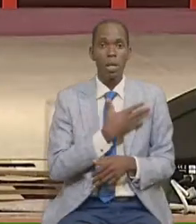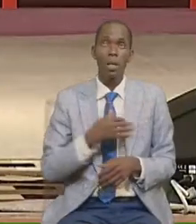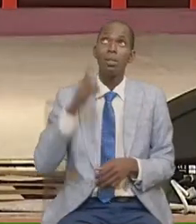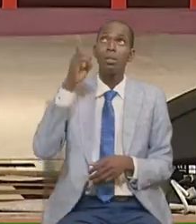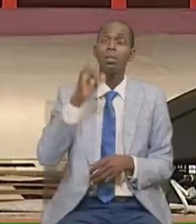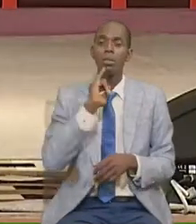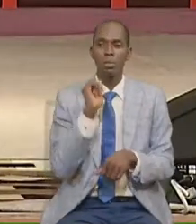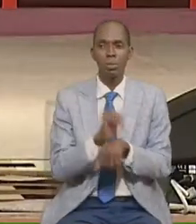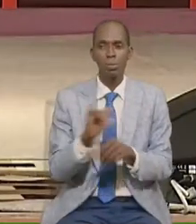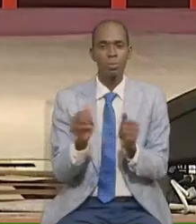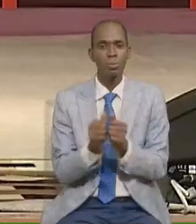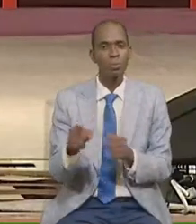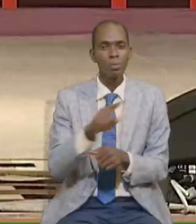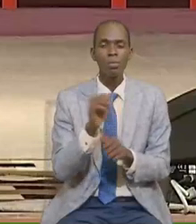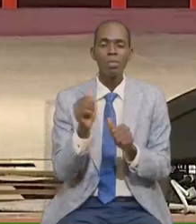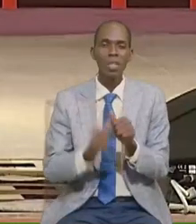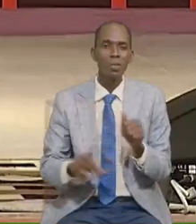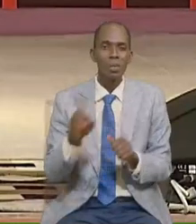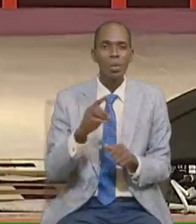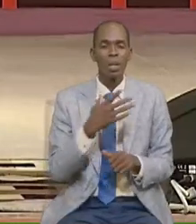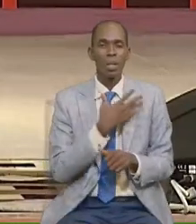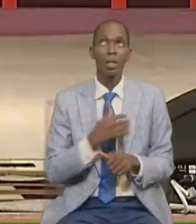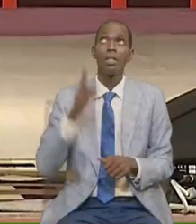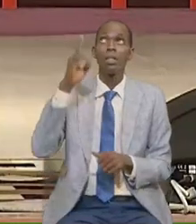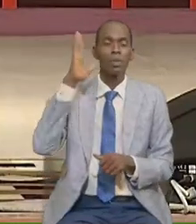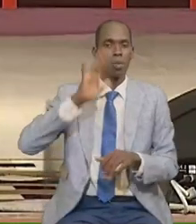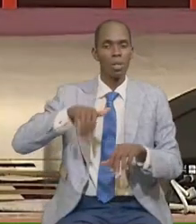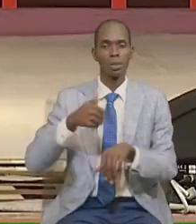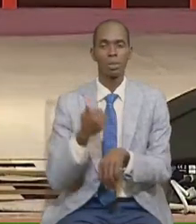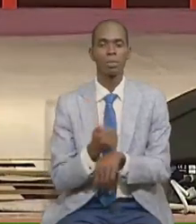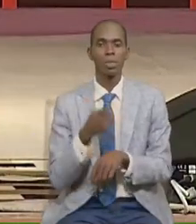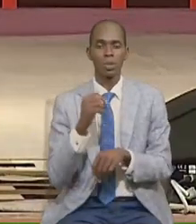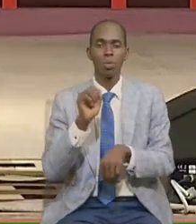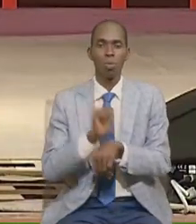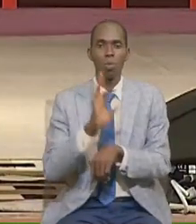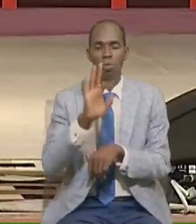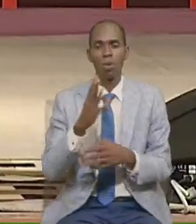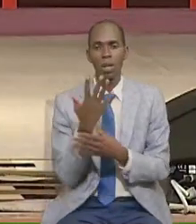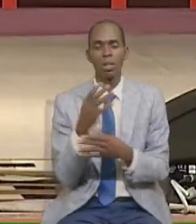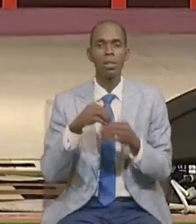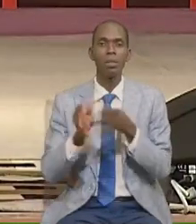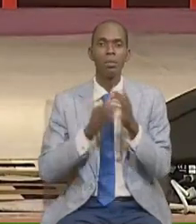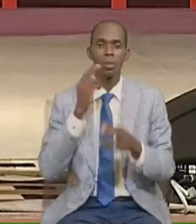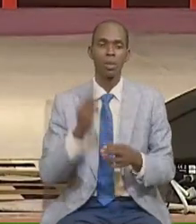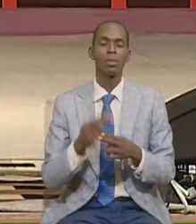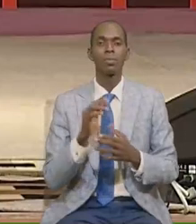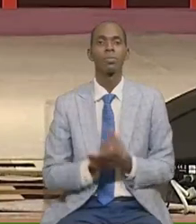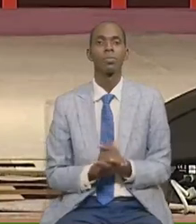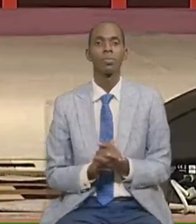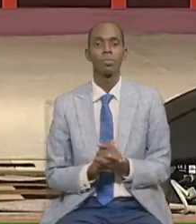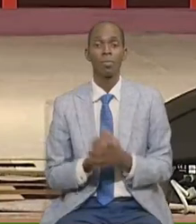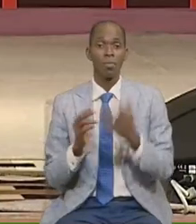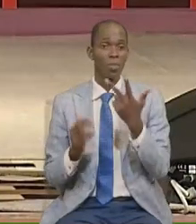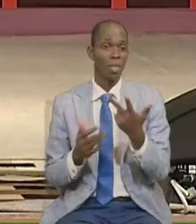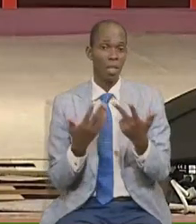partout et confirmer la parole il va confirmer l'eau de terre mais au nom de Jésus il y a trois points